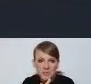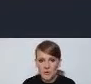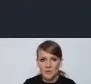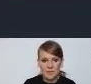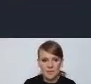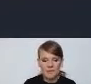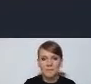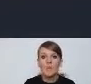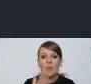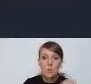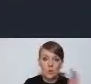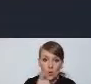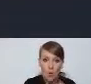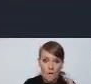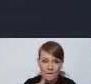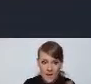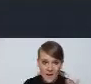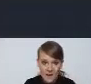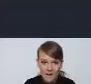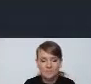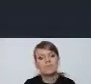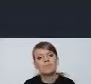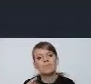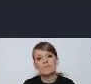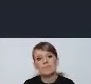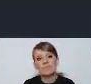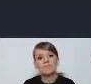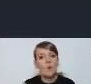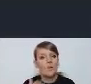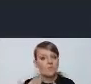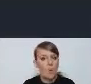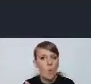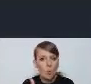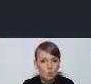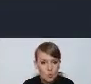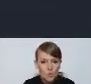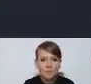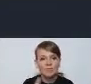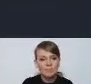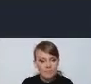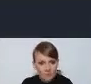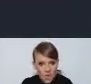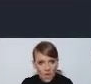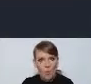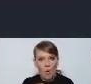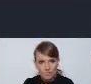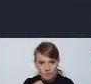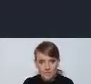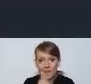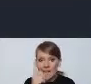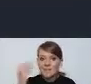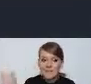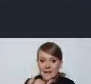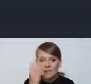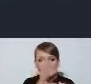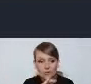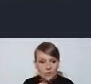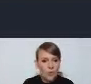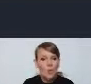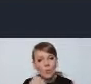budowa, świadczenie usług albo wykonywanie jakiegoś dzieła, ale zawsze związane z utrzymaniem lub